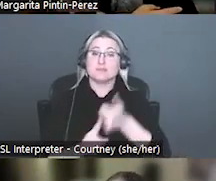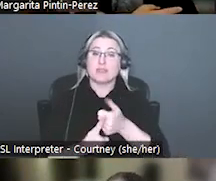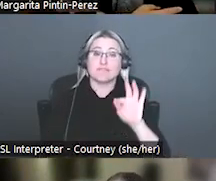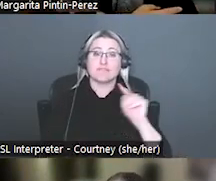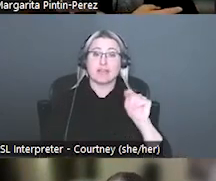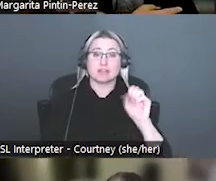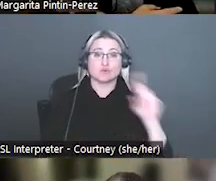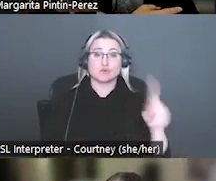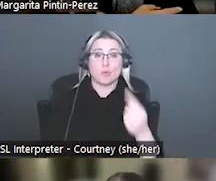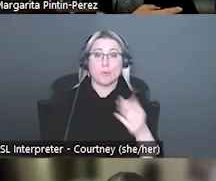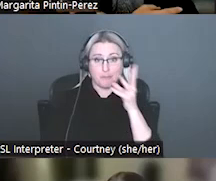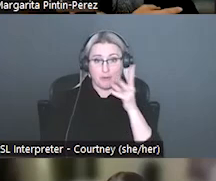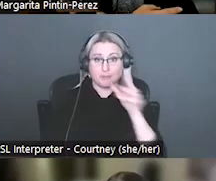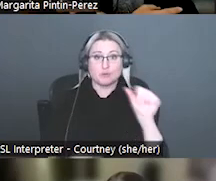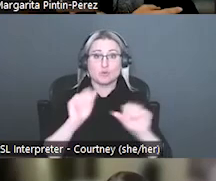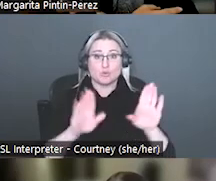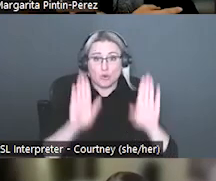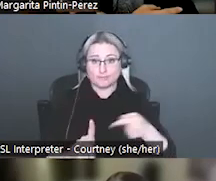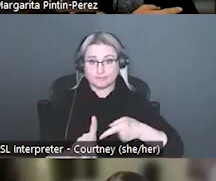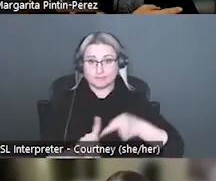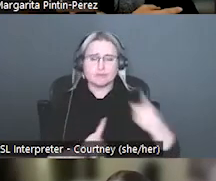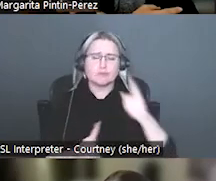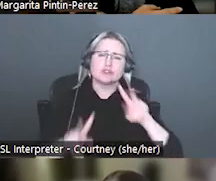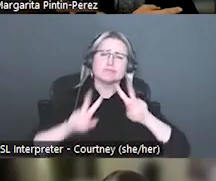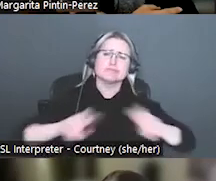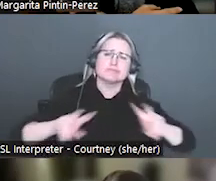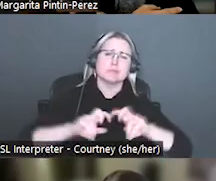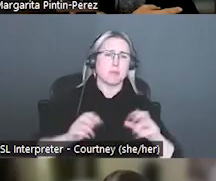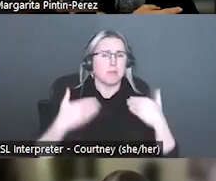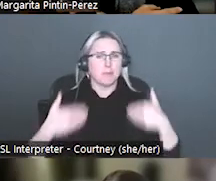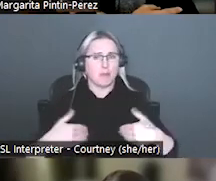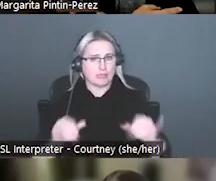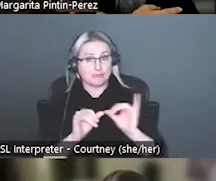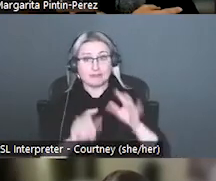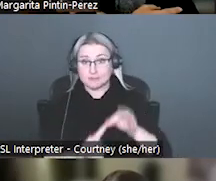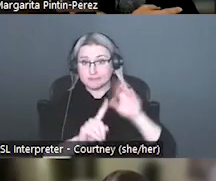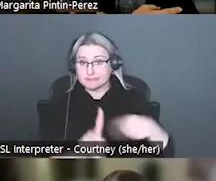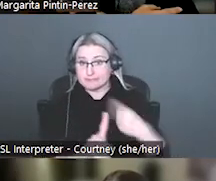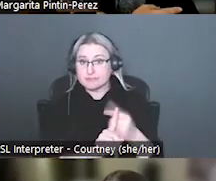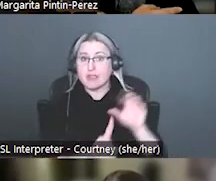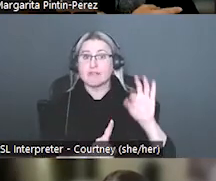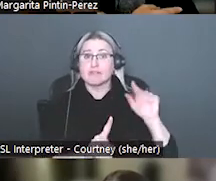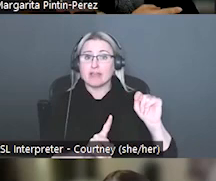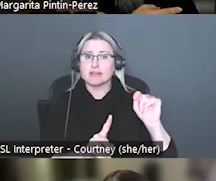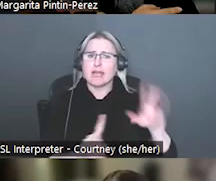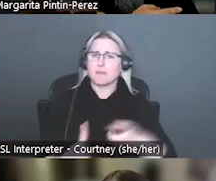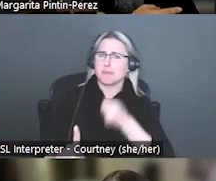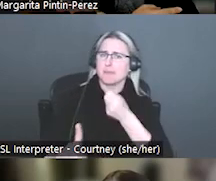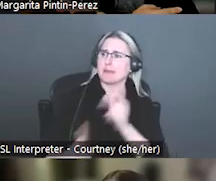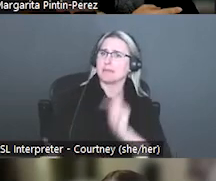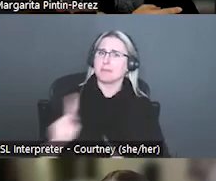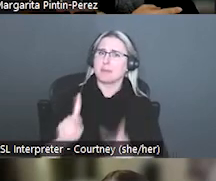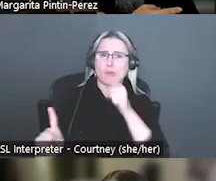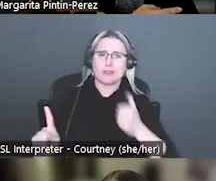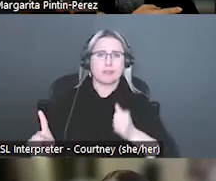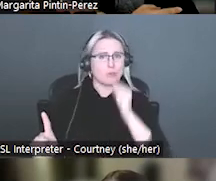maman corpulente solo et une sociologue qui explore la façon dont la taille du corps, en particulier le surpoids, influe sur la capacité des Canadiennes